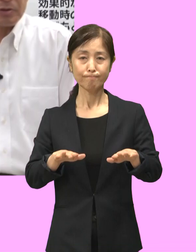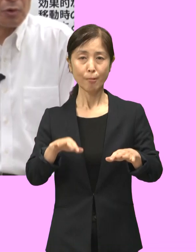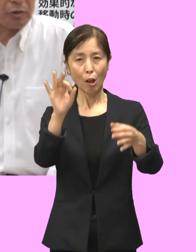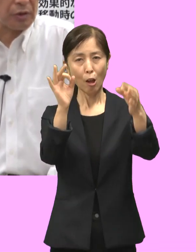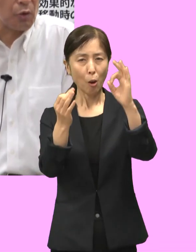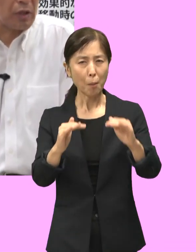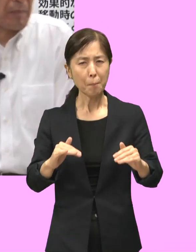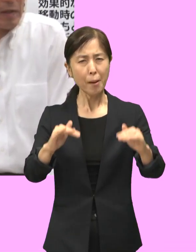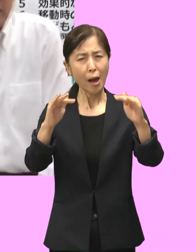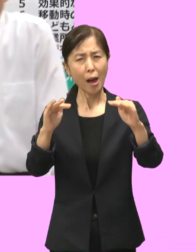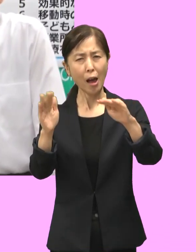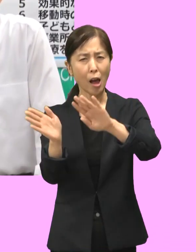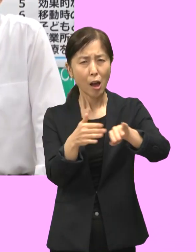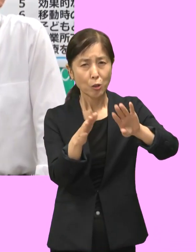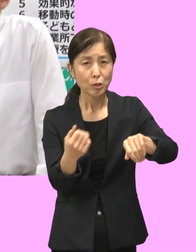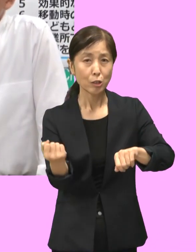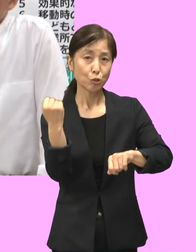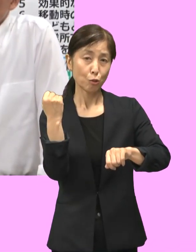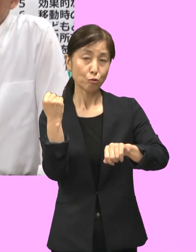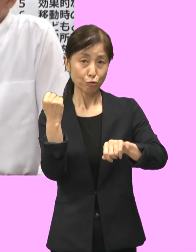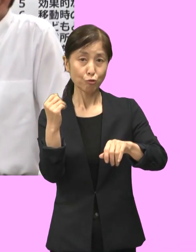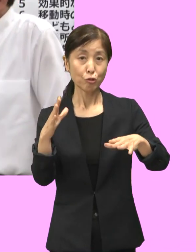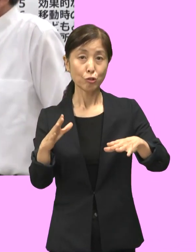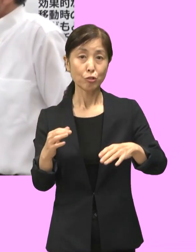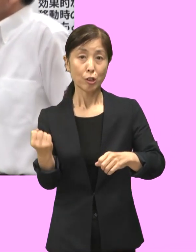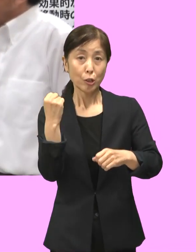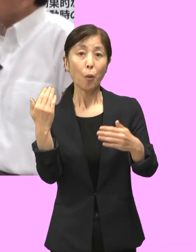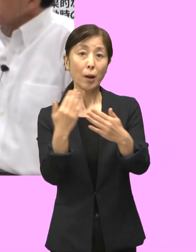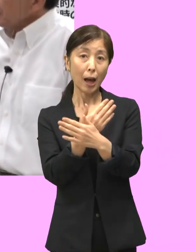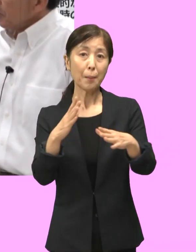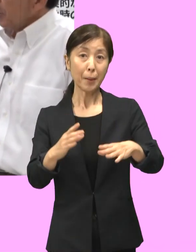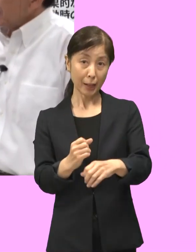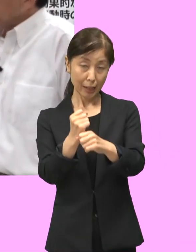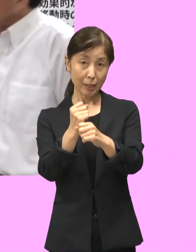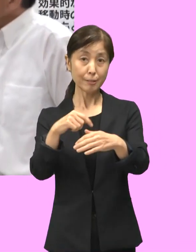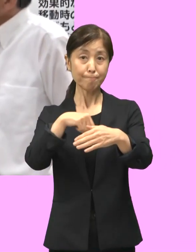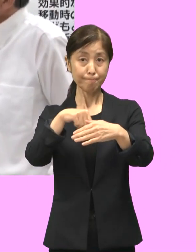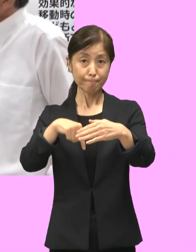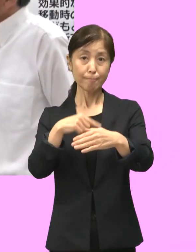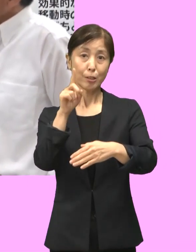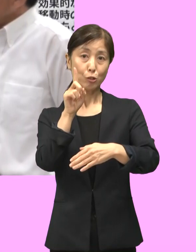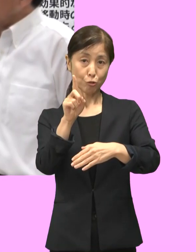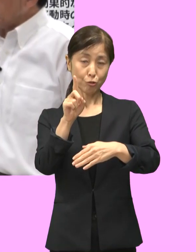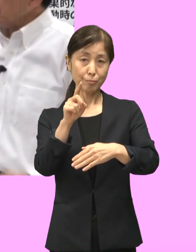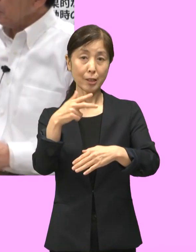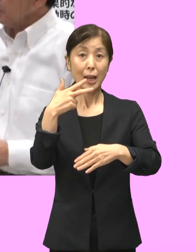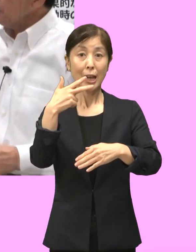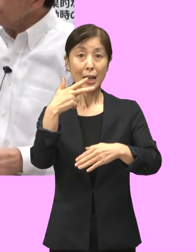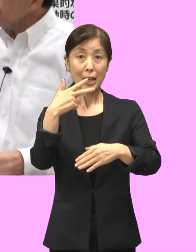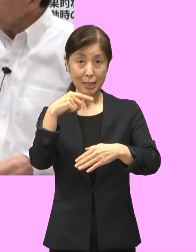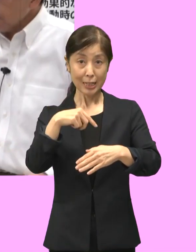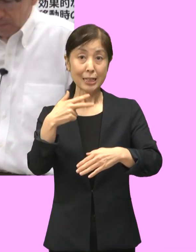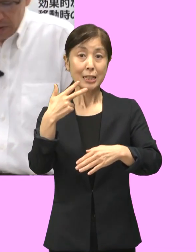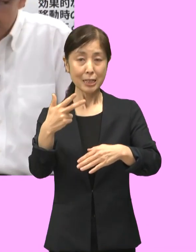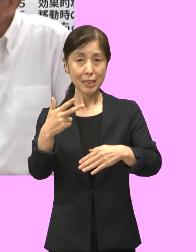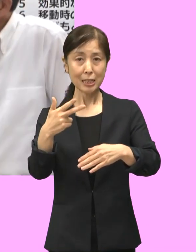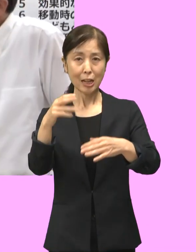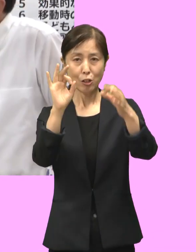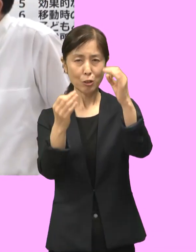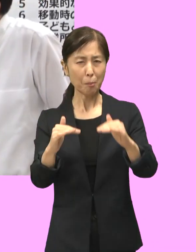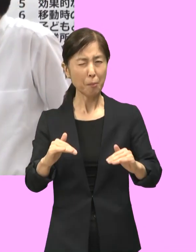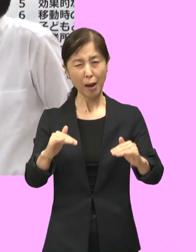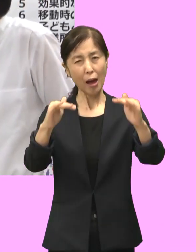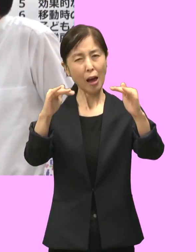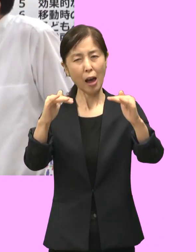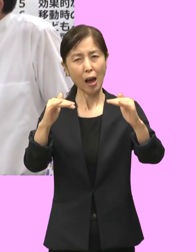除雪力強化パッケージの一環でありまして、市で除雪グレーダーを取得1